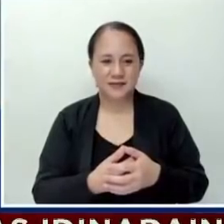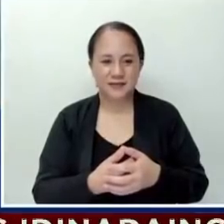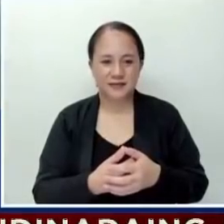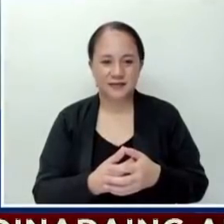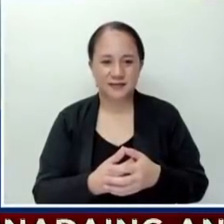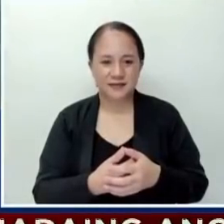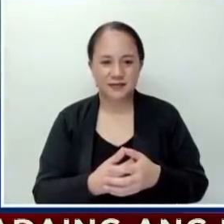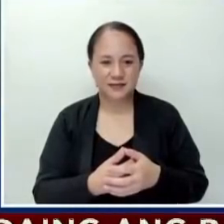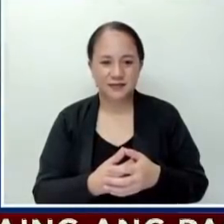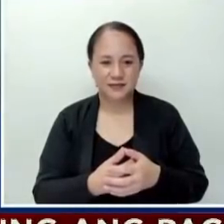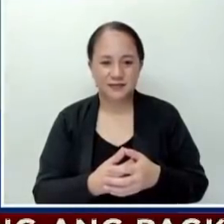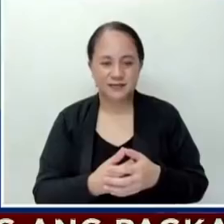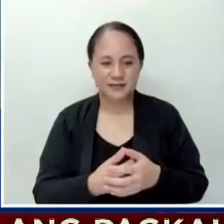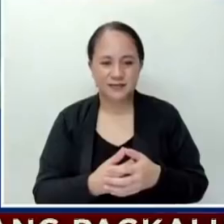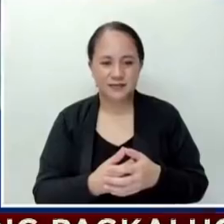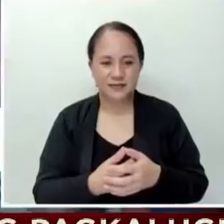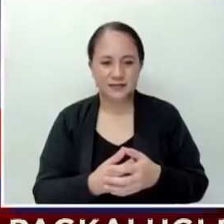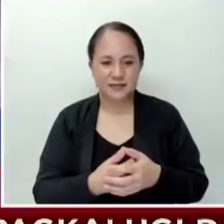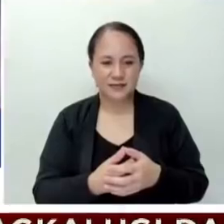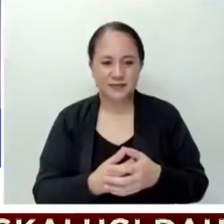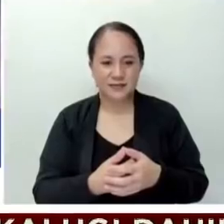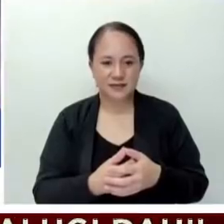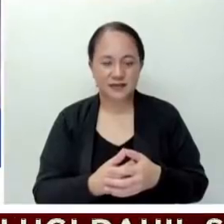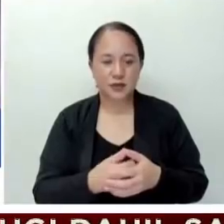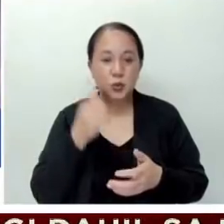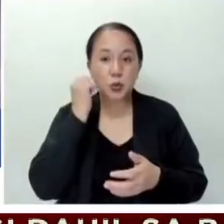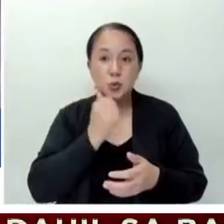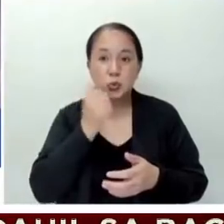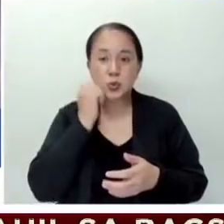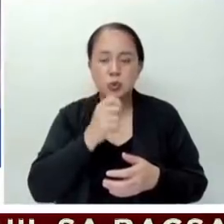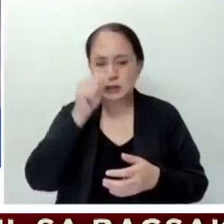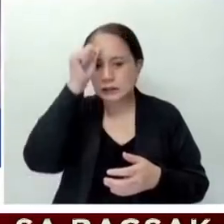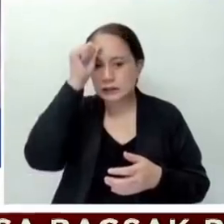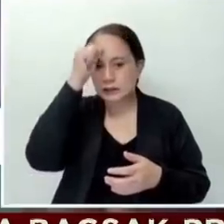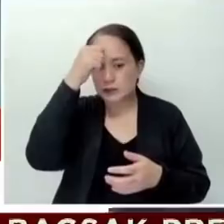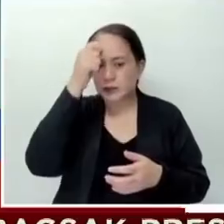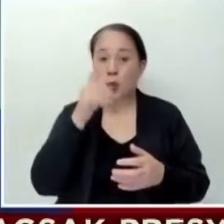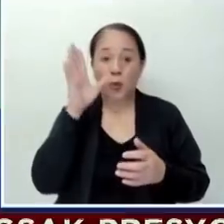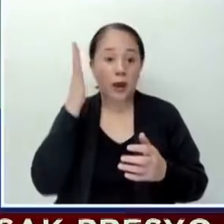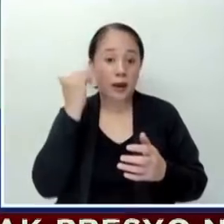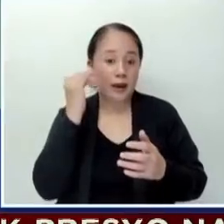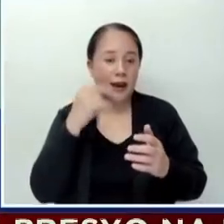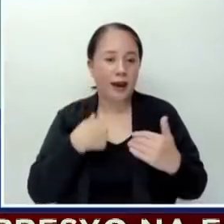Talaga masaya ako. Eh, palagi ko siya naalala kaya may litrato ako dito.